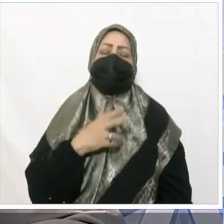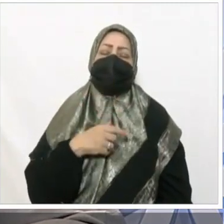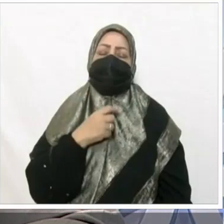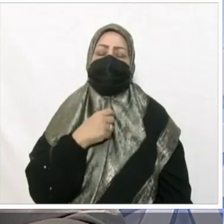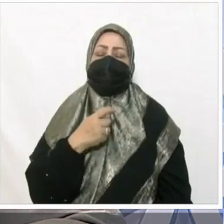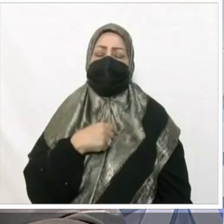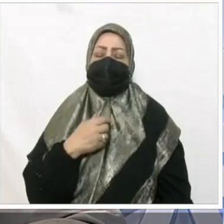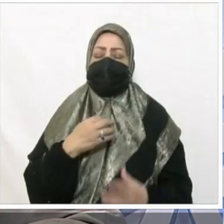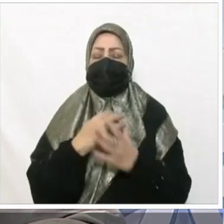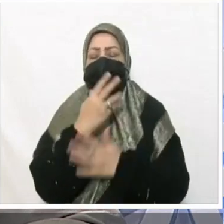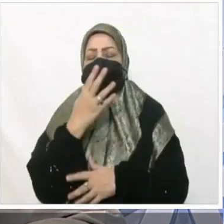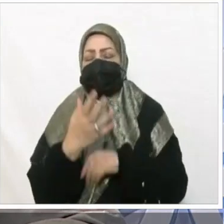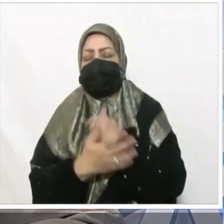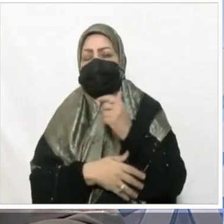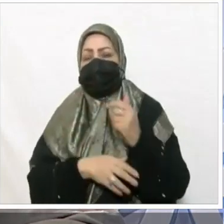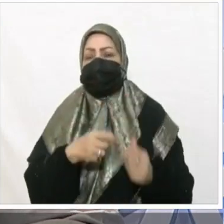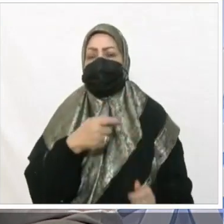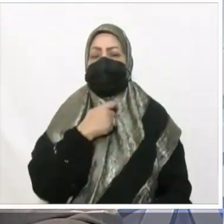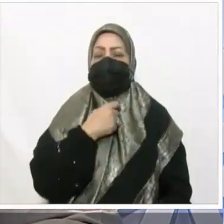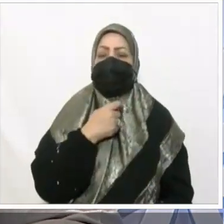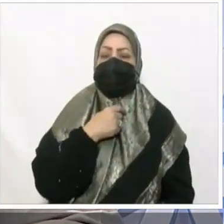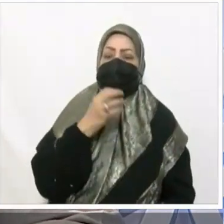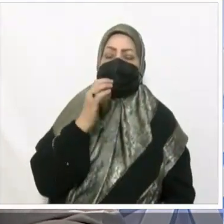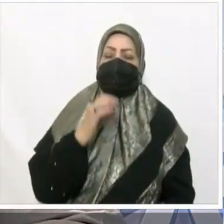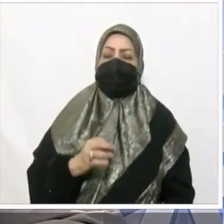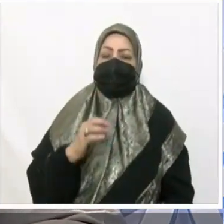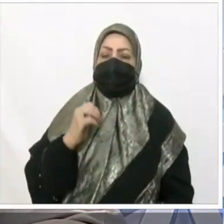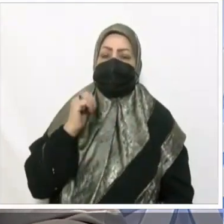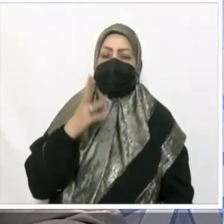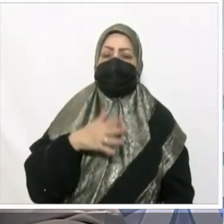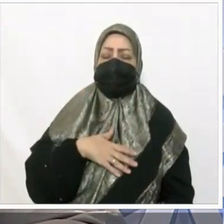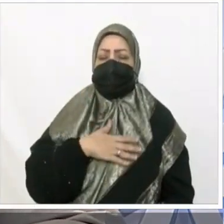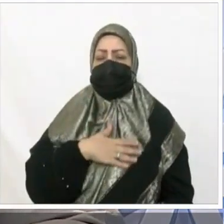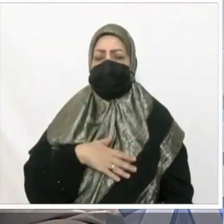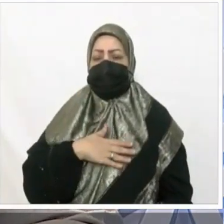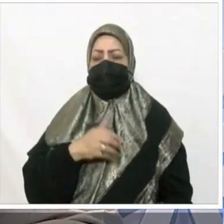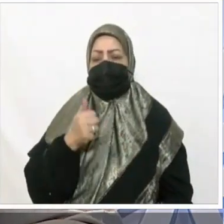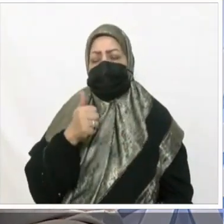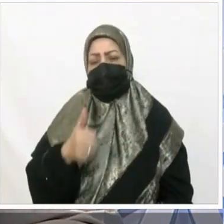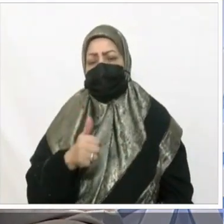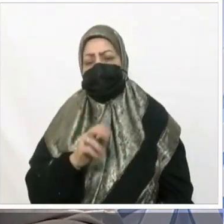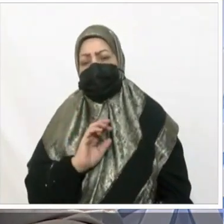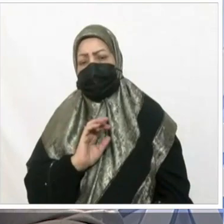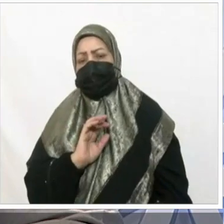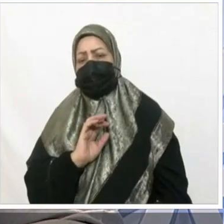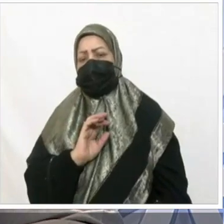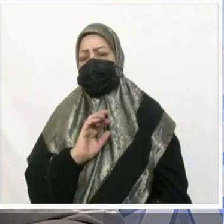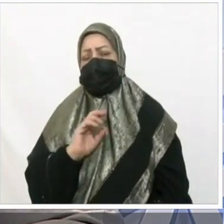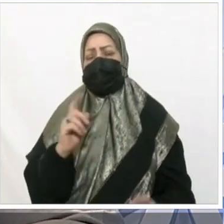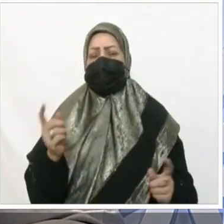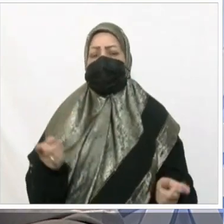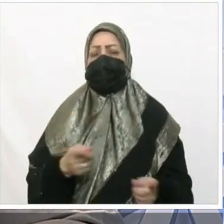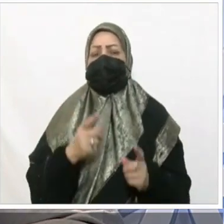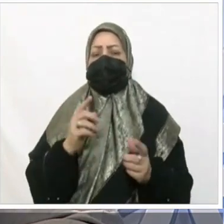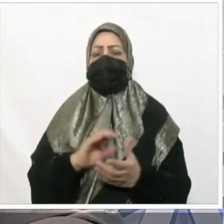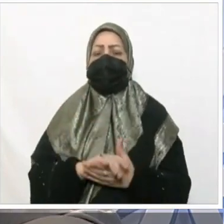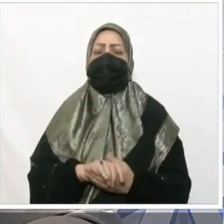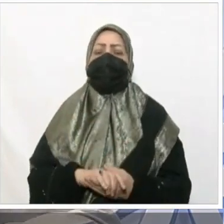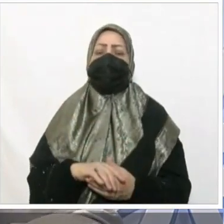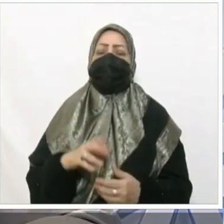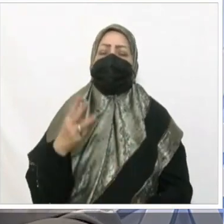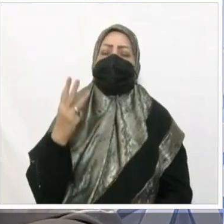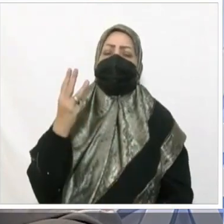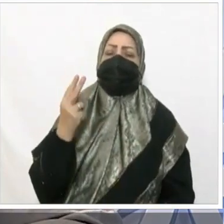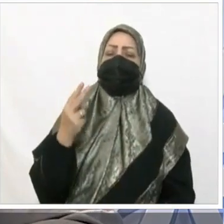ولم يغتسل في قصة مشهورة له مع عمر، فلم ينكر عليه عمر ولم ينكر عليه الحاضرون من الصحابة.